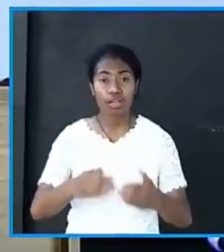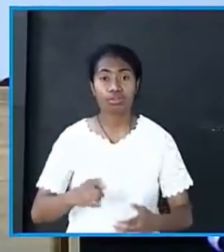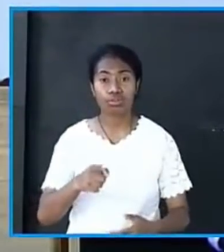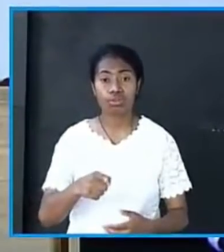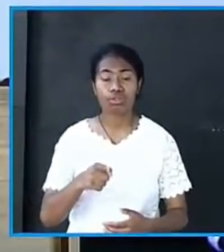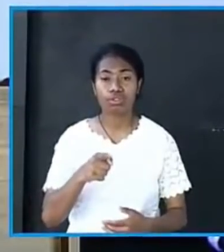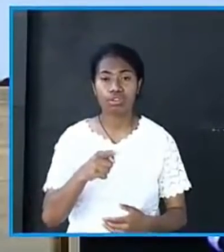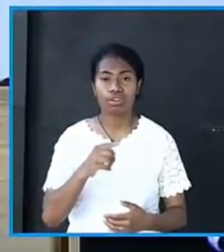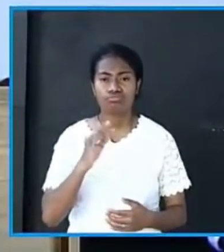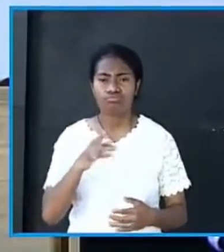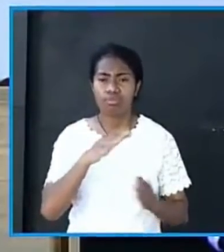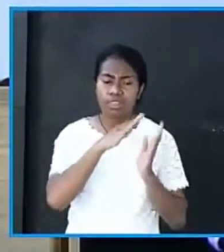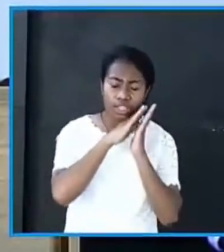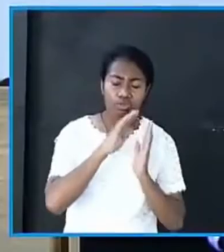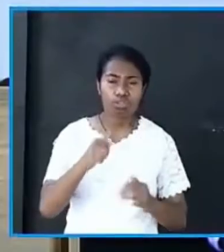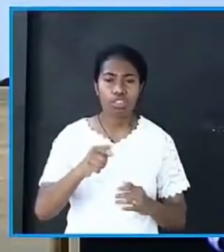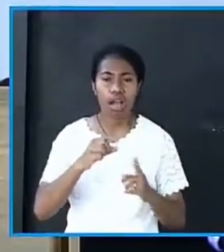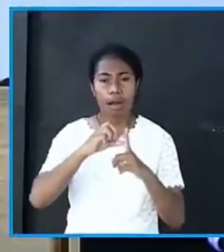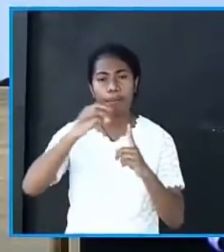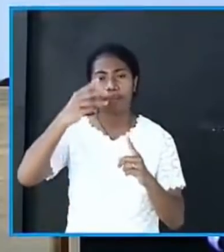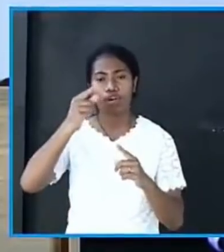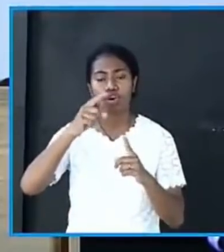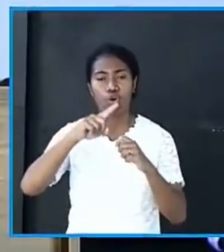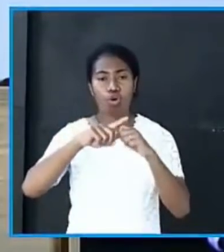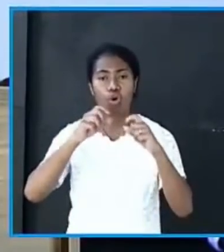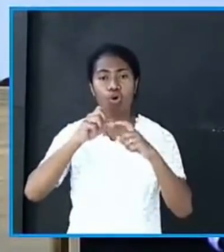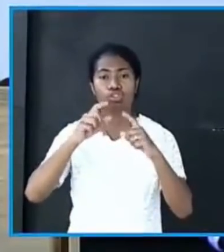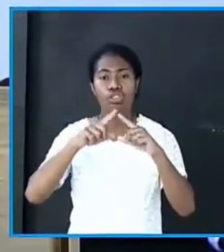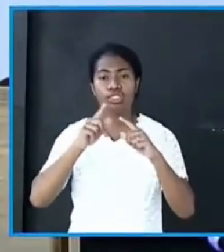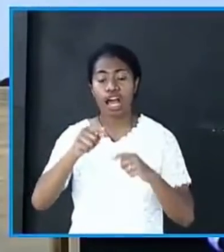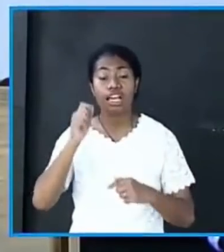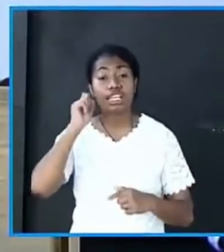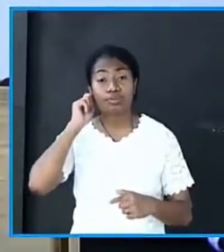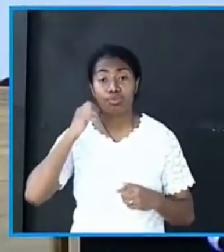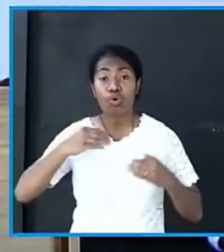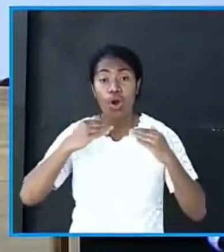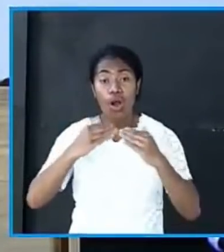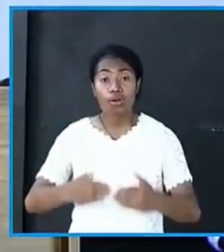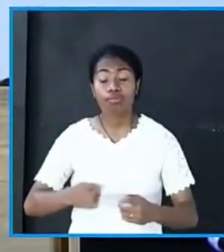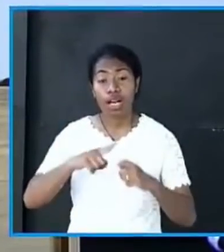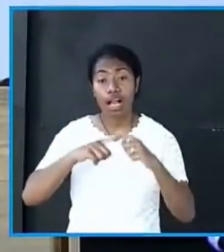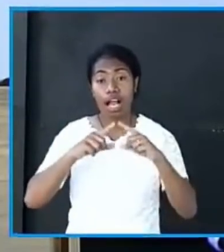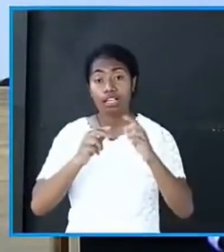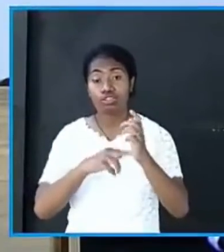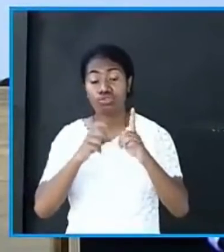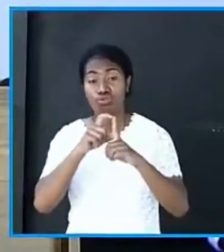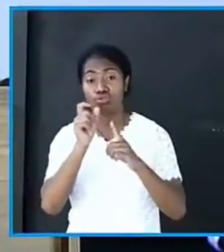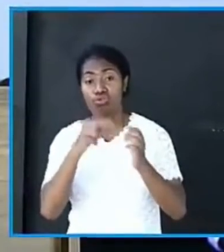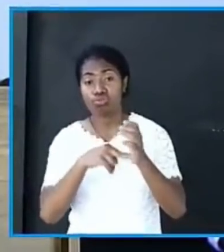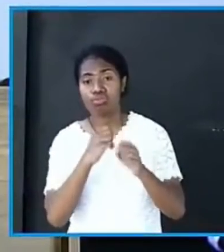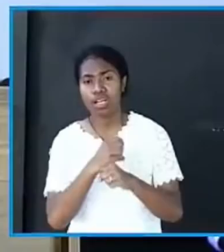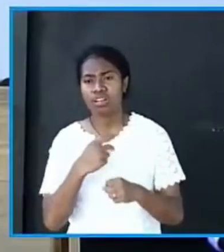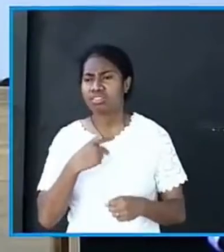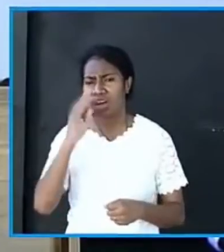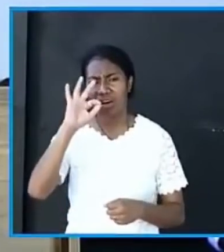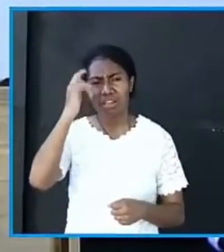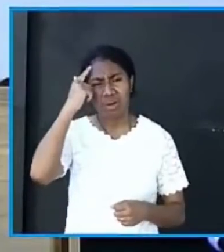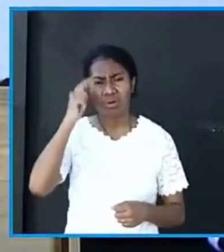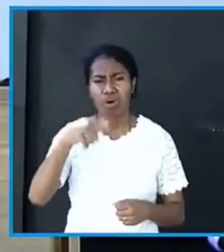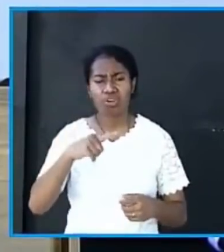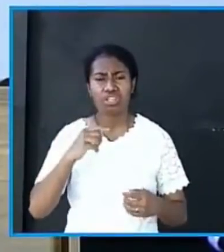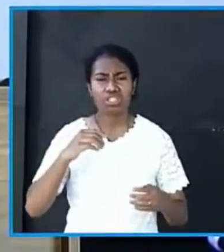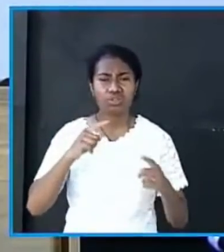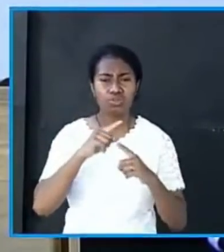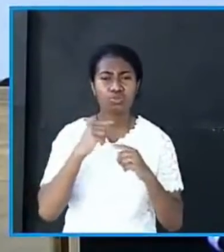zaman perkosa ibu kandungnya sendiri Saya tidak tahu apakah dalam dunia binatang ada anak mempergosa ibunya